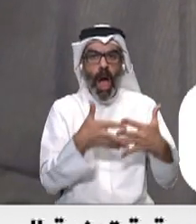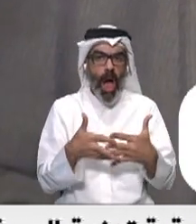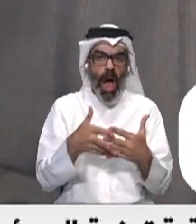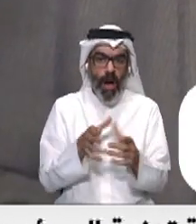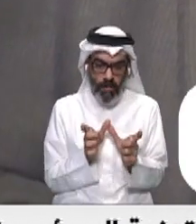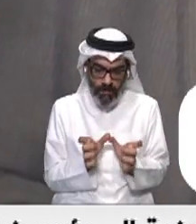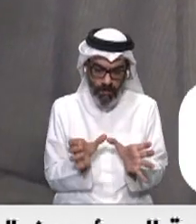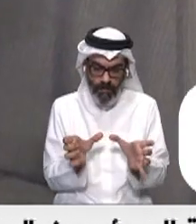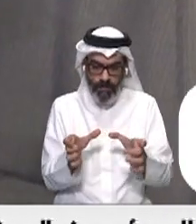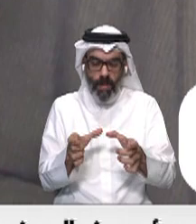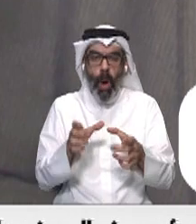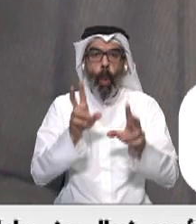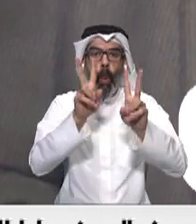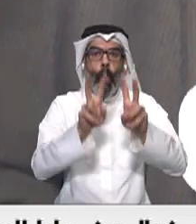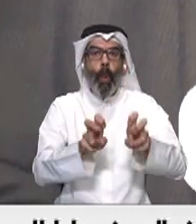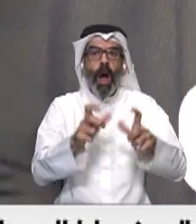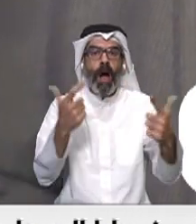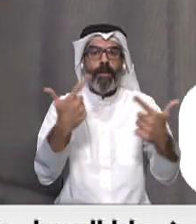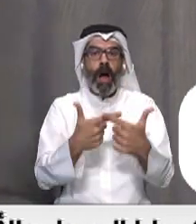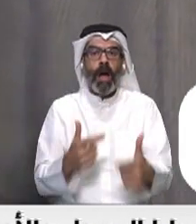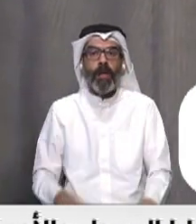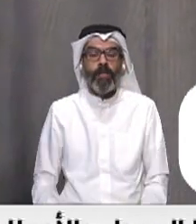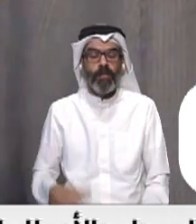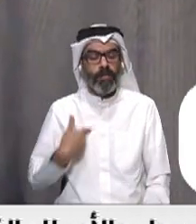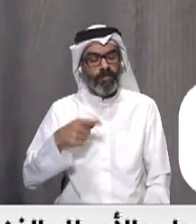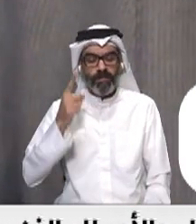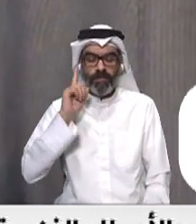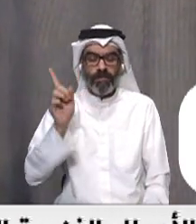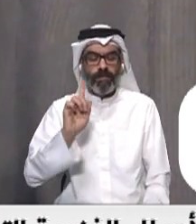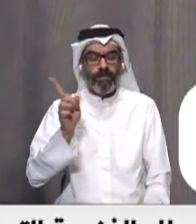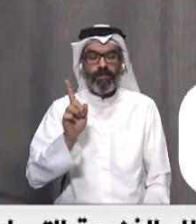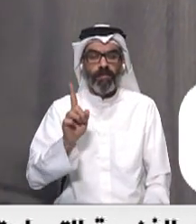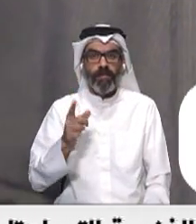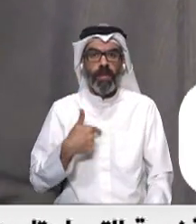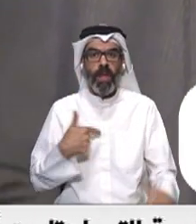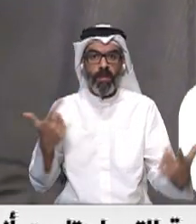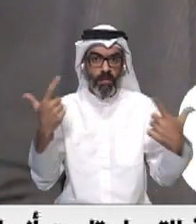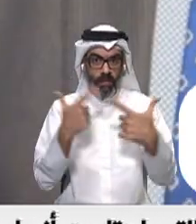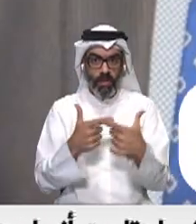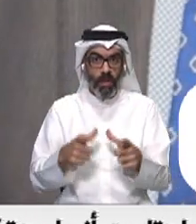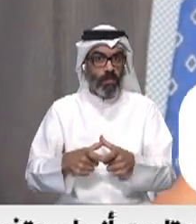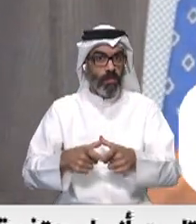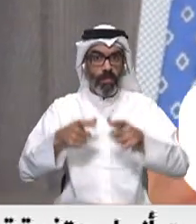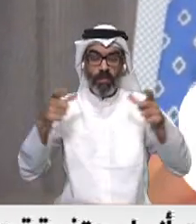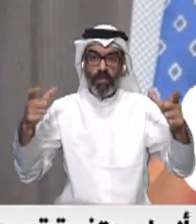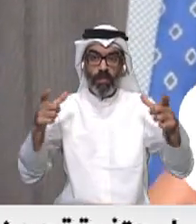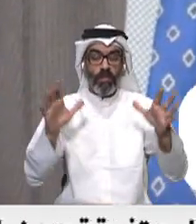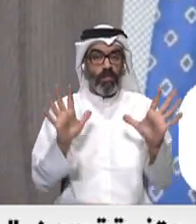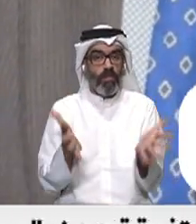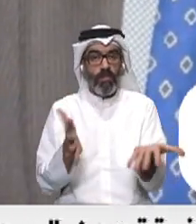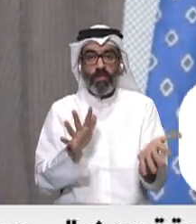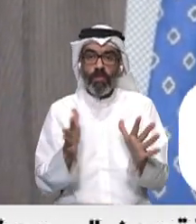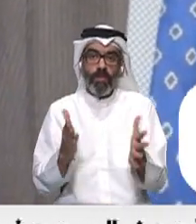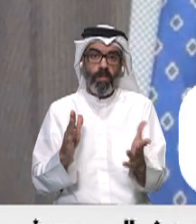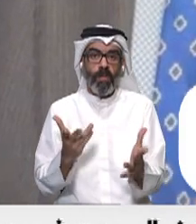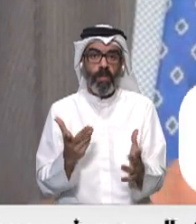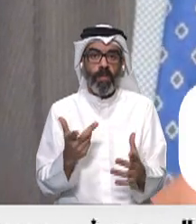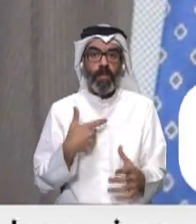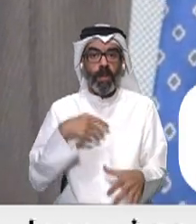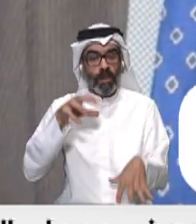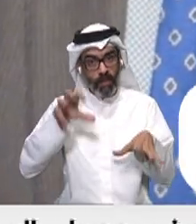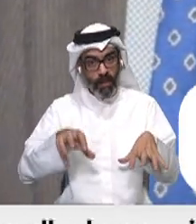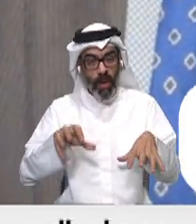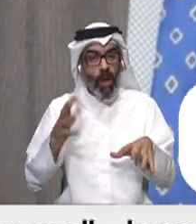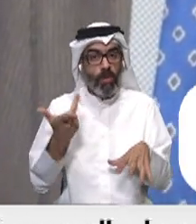نطاق الحرب لا اعتقد ان ان الحرب ستتسع بل ربما تقوم دوله اسرائيل وهم